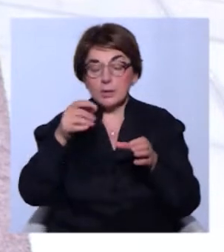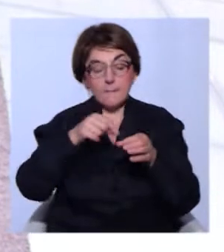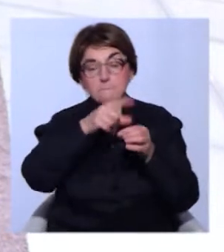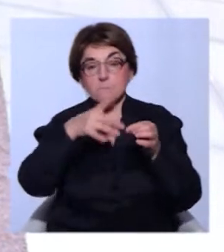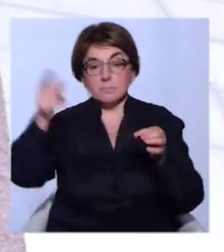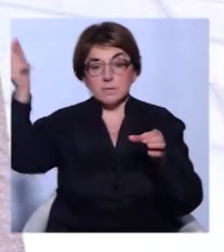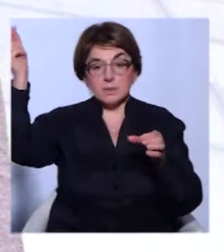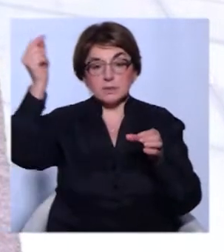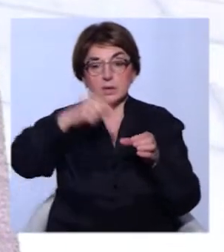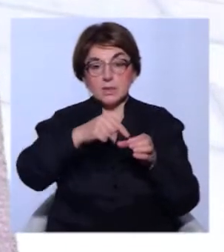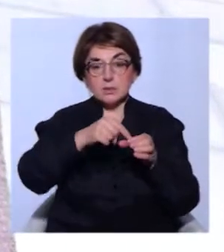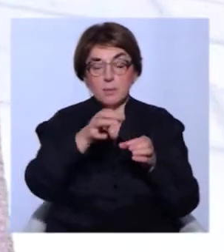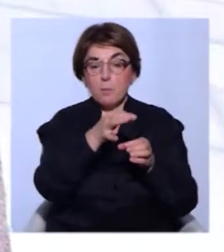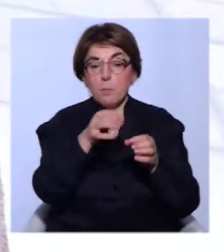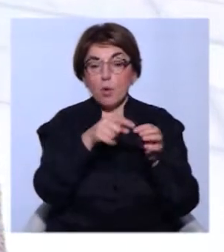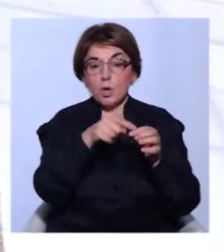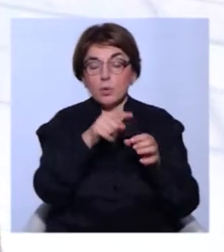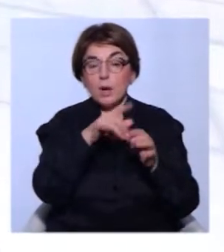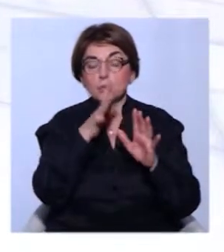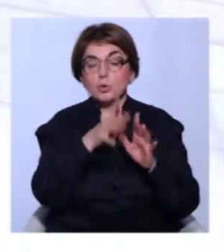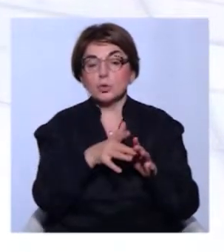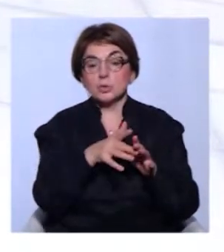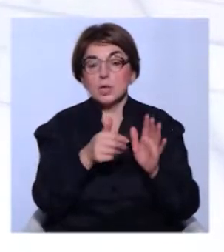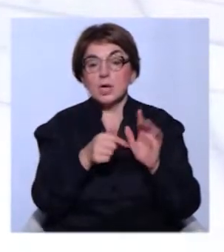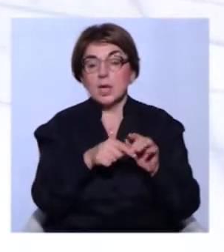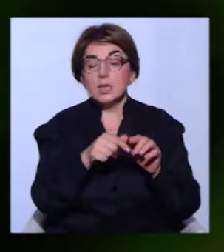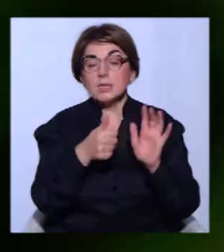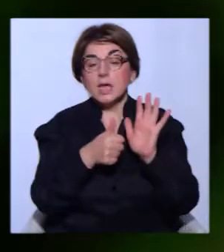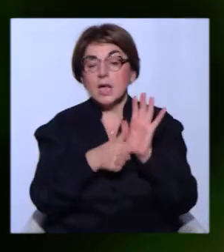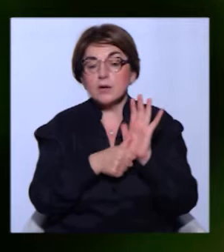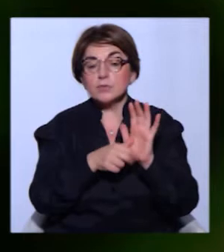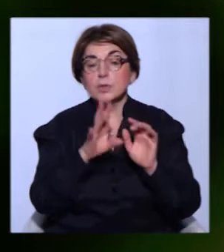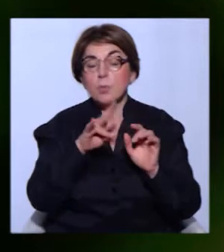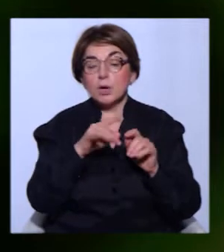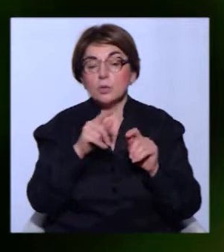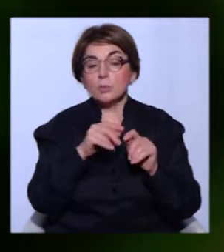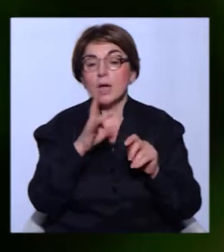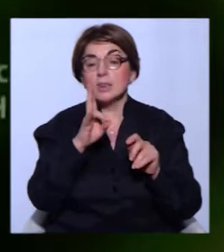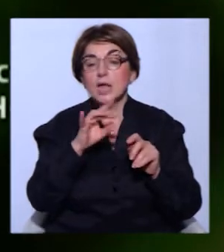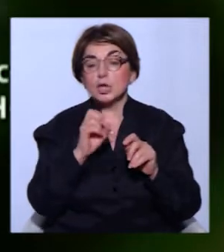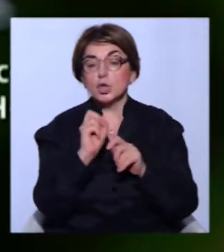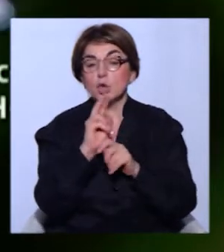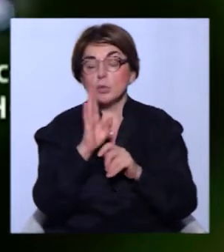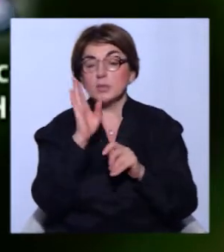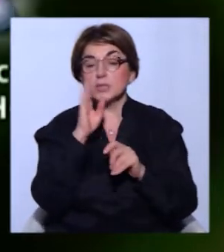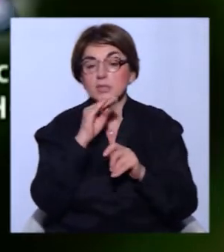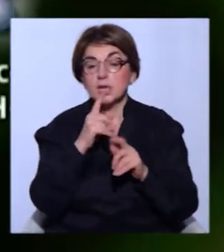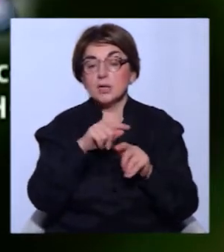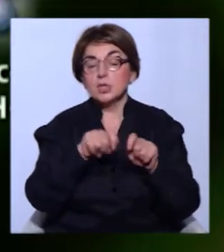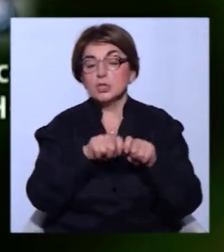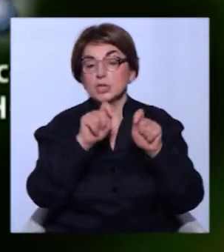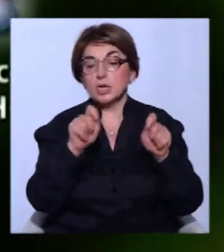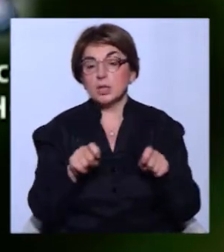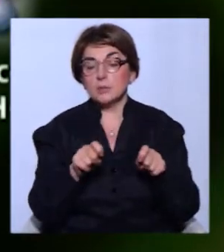დაეცემა ქლოროფილის მოლეკულას, მაშინ 6 მოლეკულა ნახშიროჟანგისაგან, 12 მოლეკულა წყლისაგან